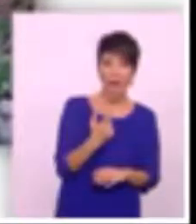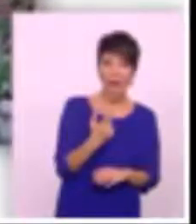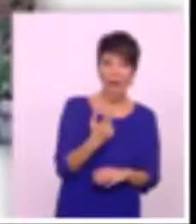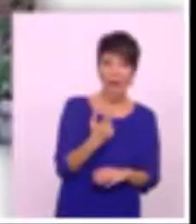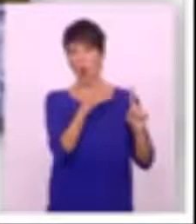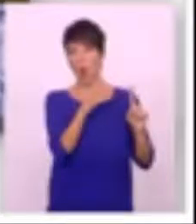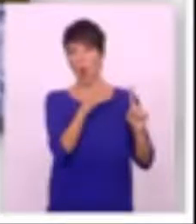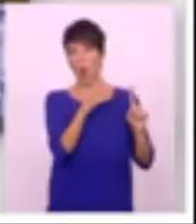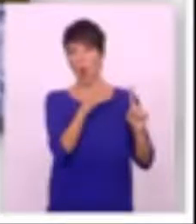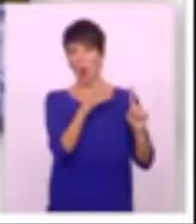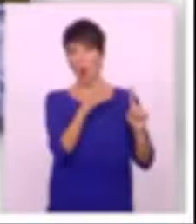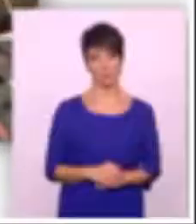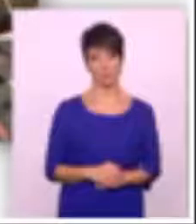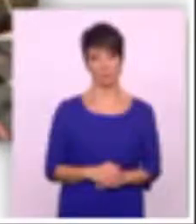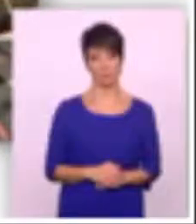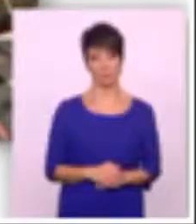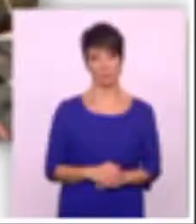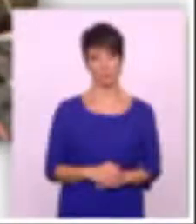Φωτογραφίες.